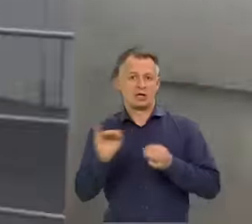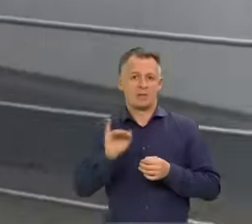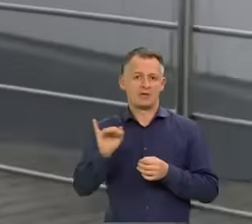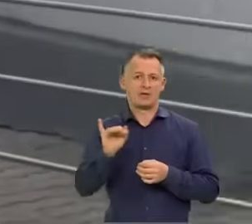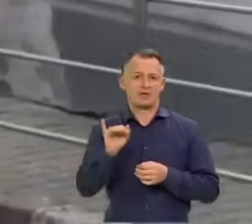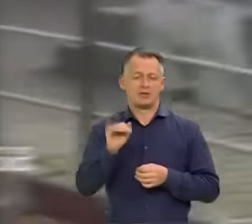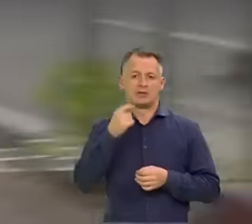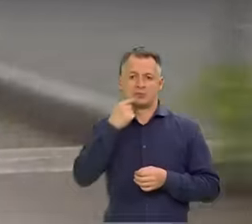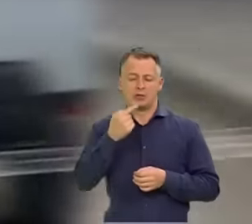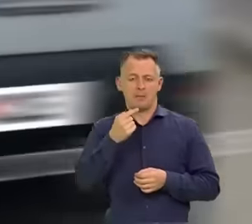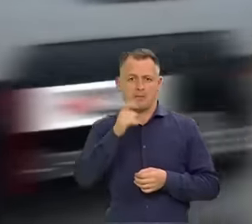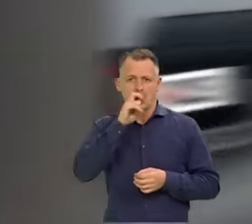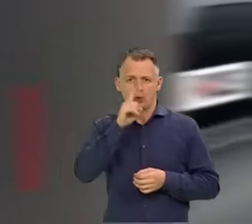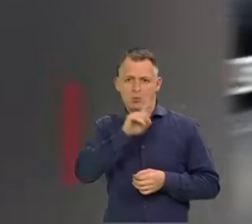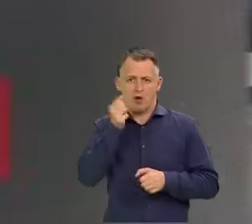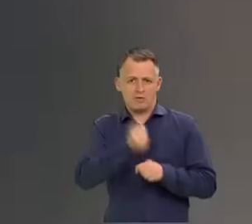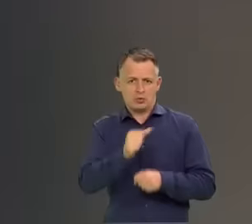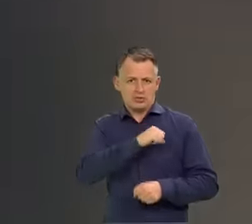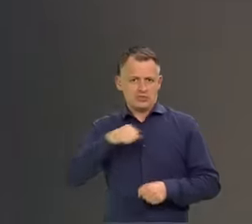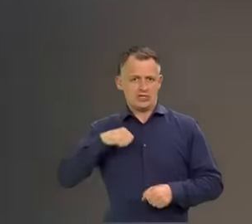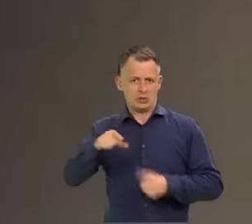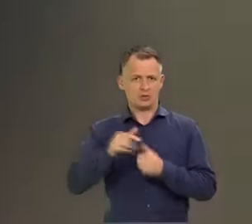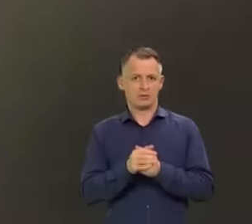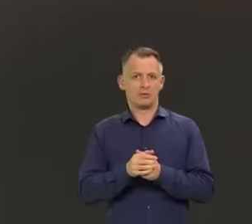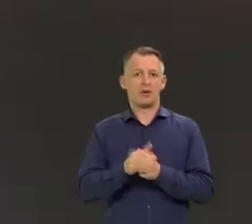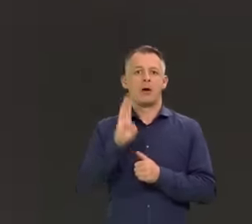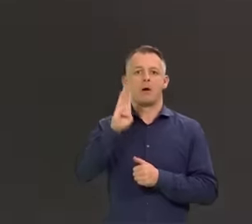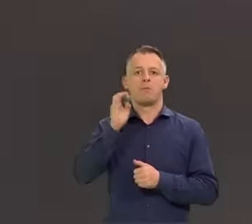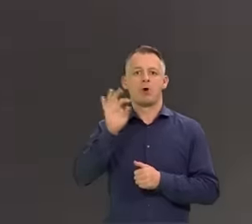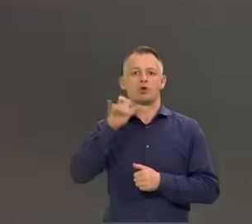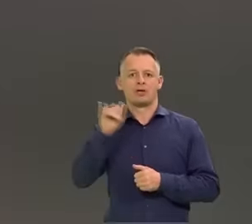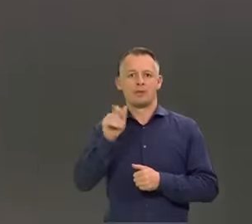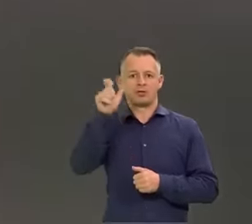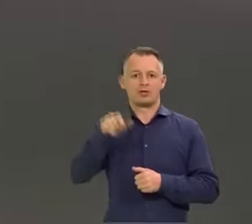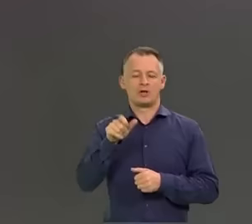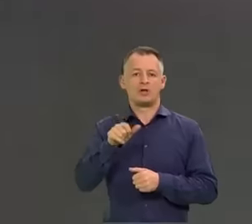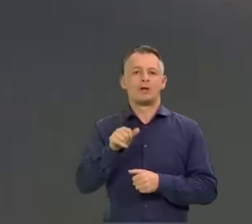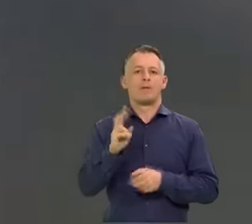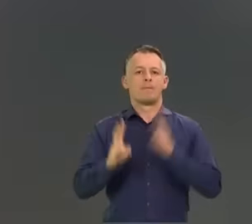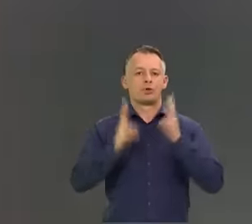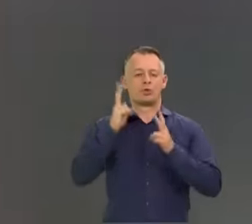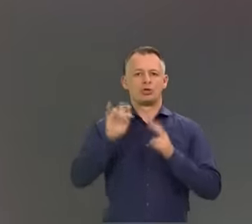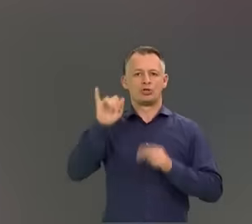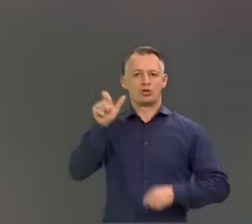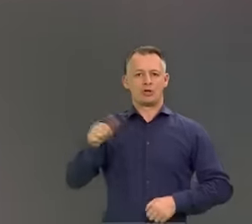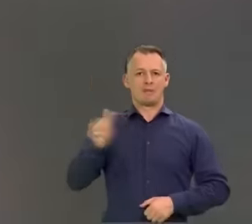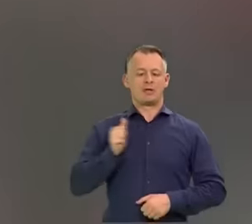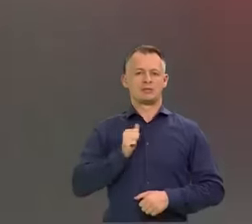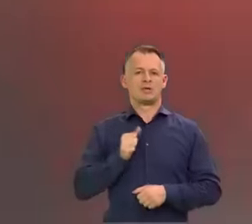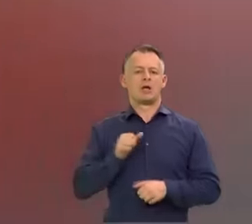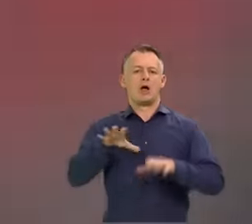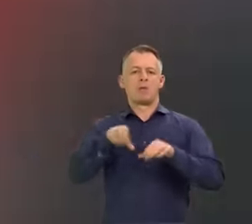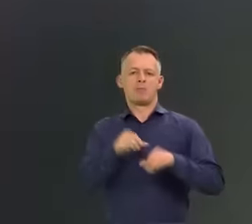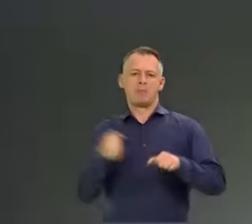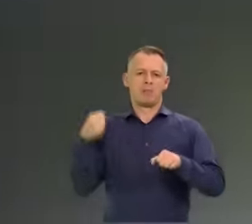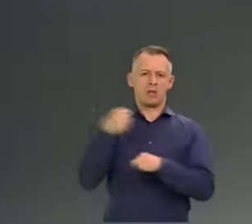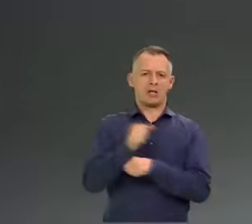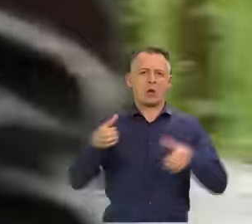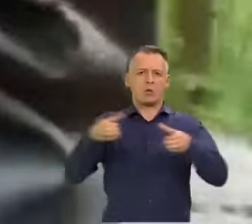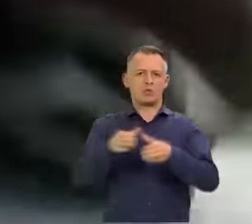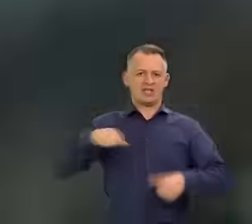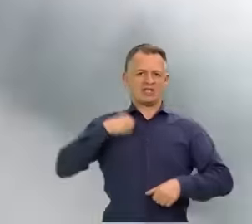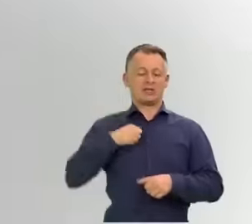Statul a acționat singur. Iar la Botoșani, un pădurar și un pasnic au ajuns la spital după ce au încasat o bătaie cruntă de la un grup de tineri.